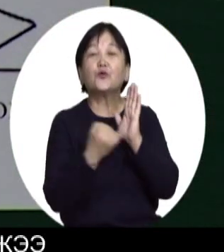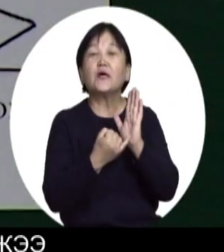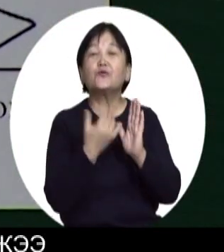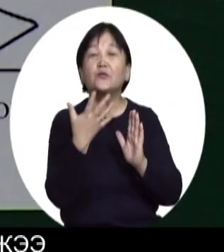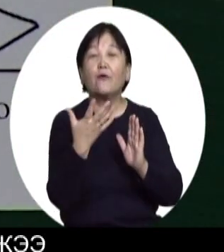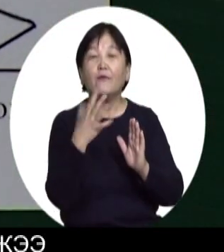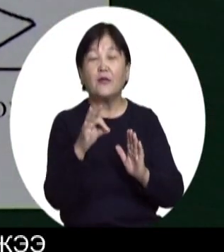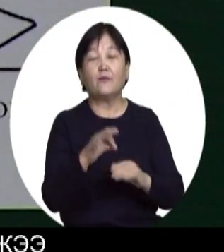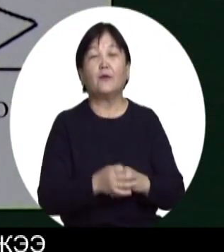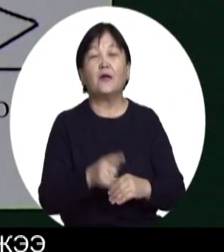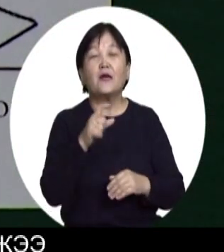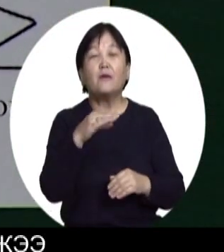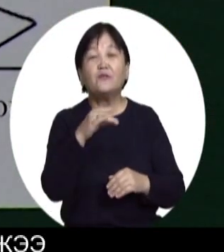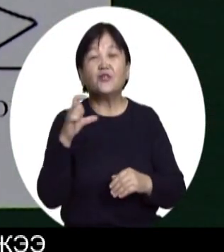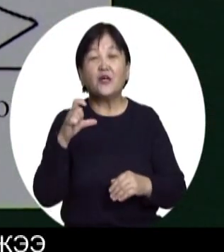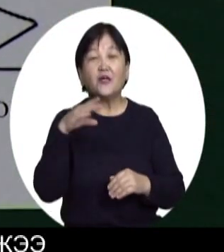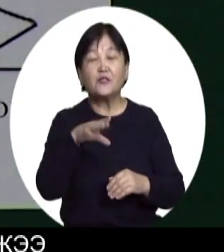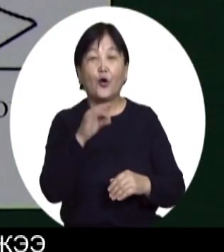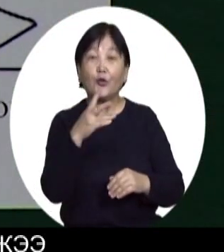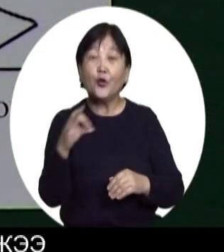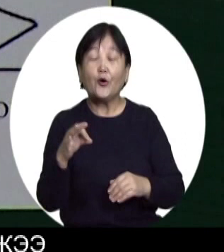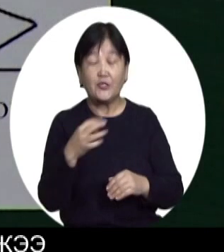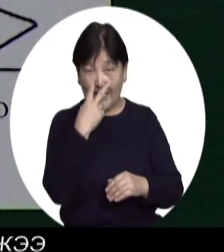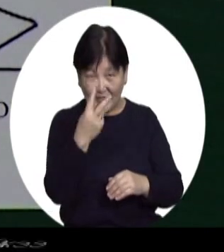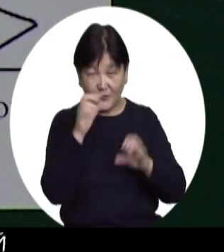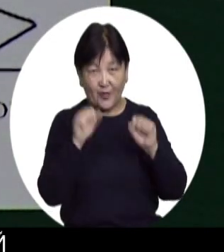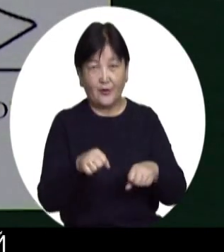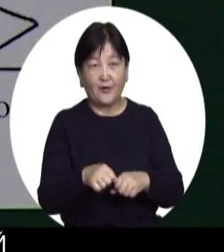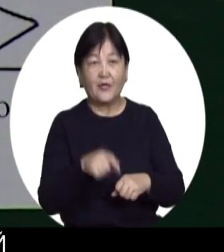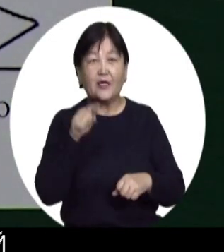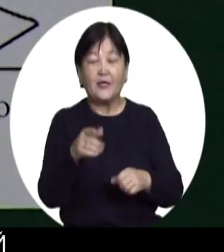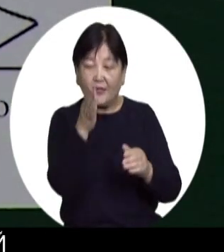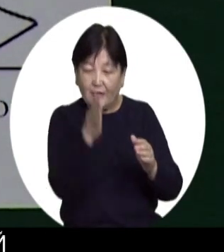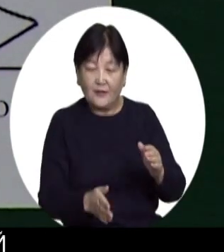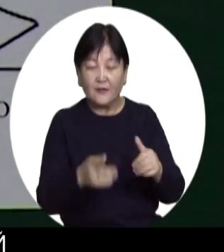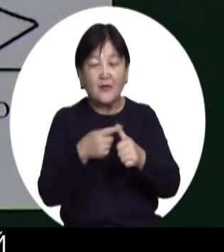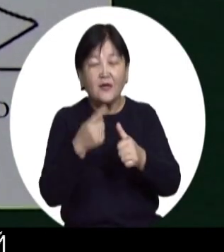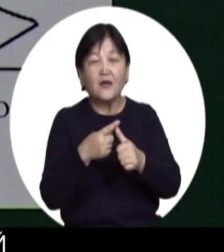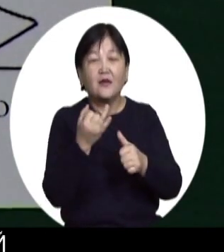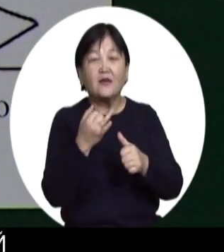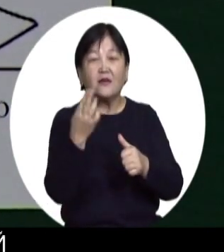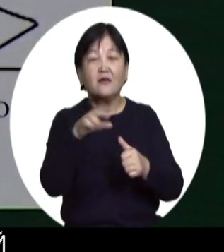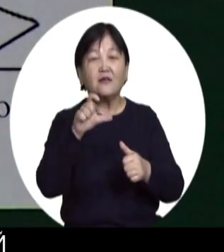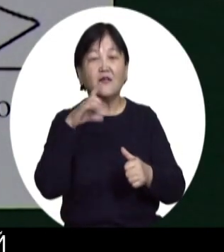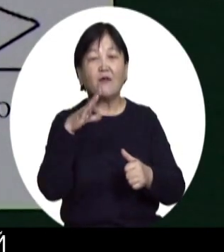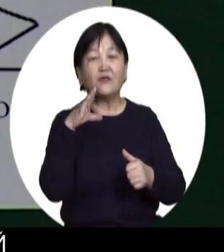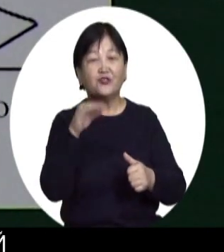хэмжээс доно. Урвал руу хөрвүүлэх юм бол энэ итгэвчлэн энерги болж байгаа. Тэгэхээр энэ